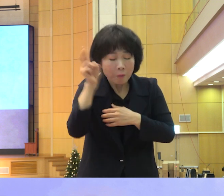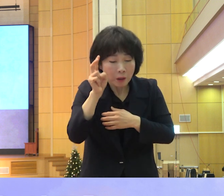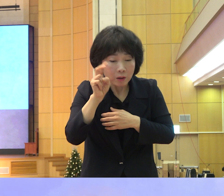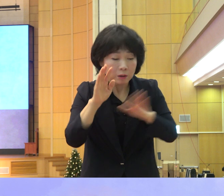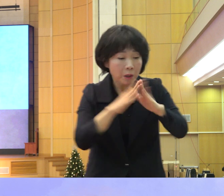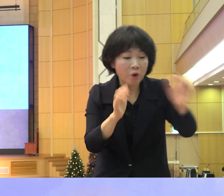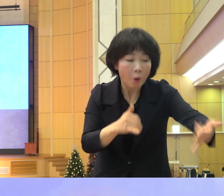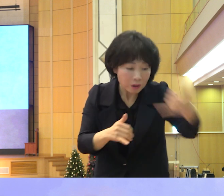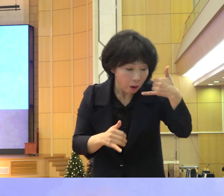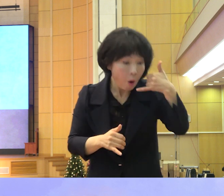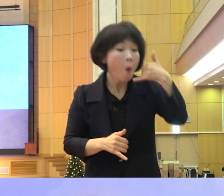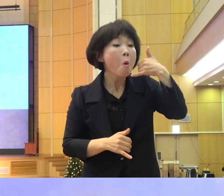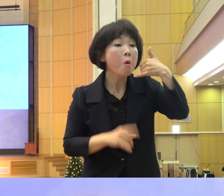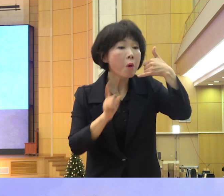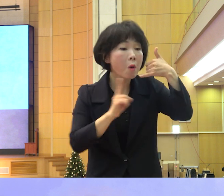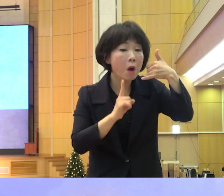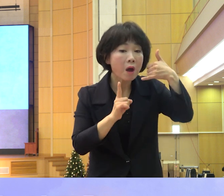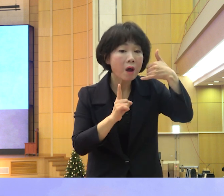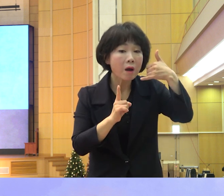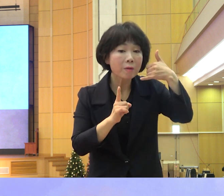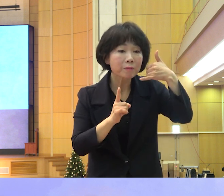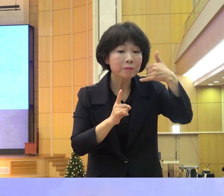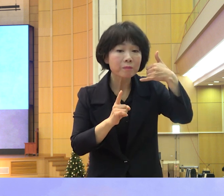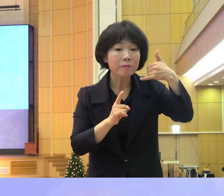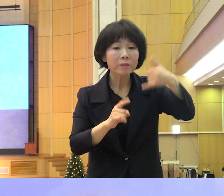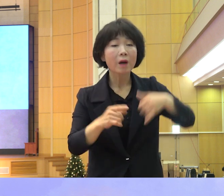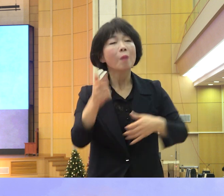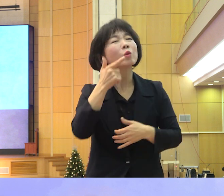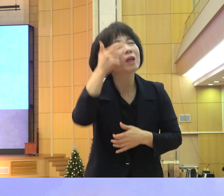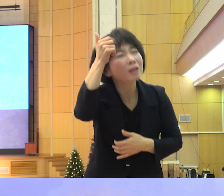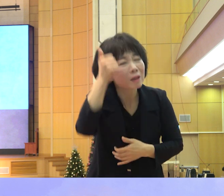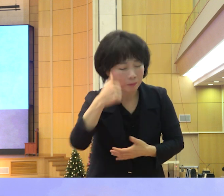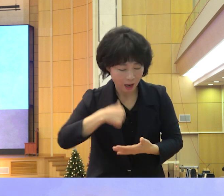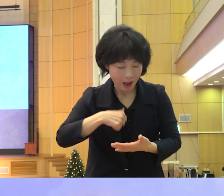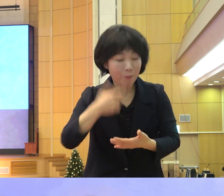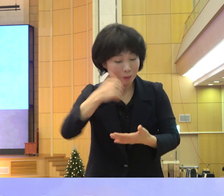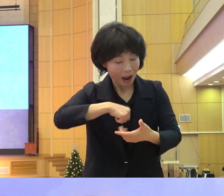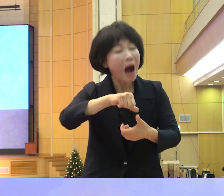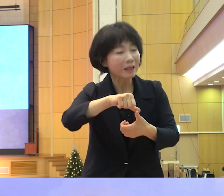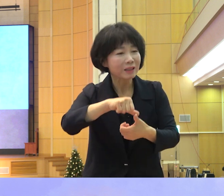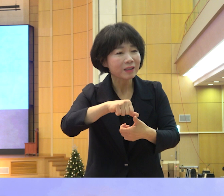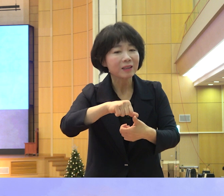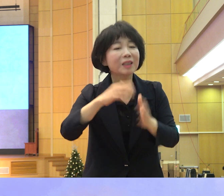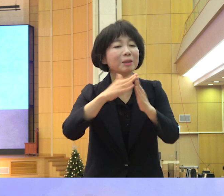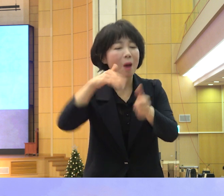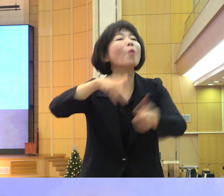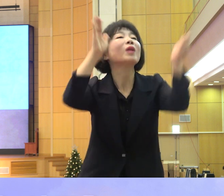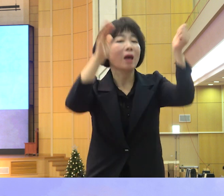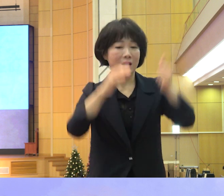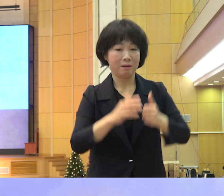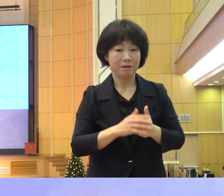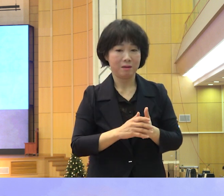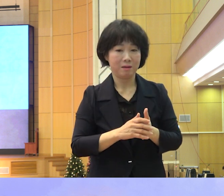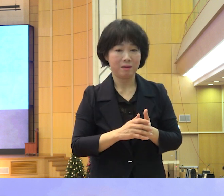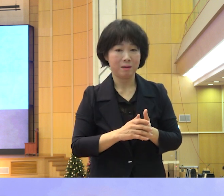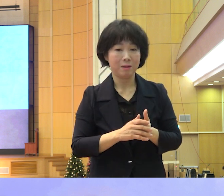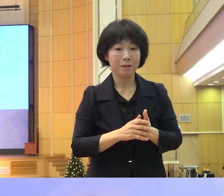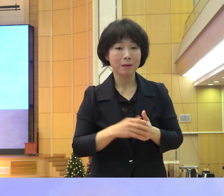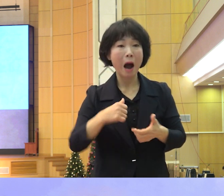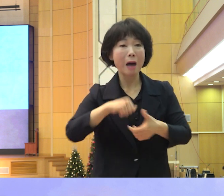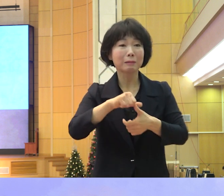왔는데 집사님께서 목사님 사무엘이가 집으로 간대요. 바꿔줘 보라고 했더니 바꿔줬더니